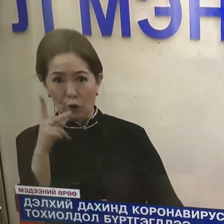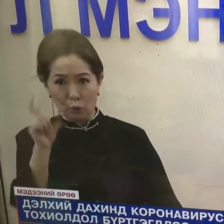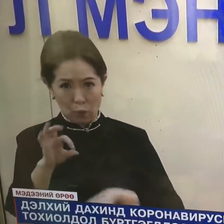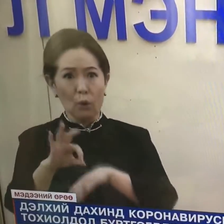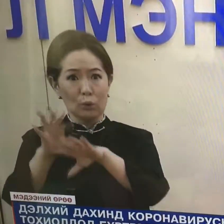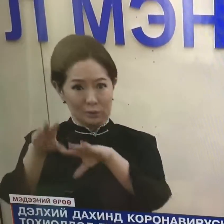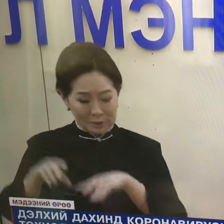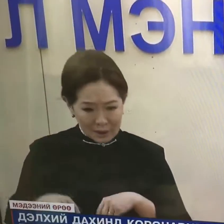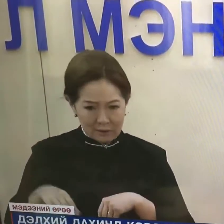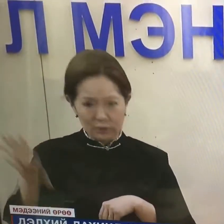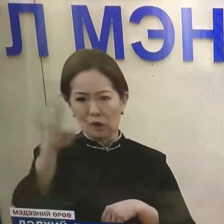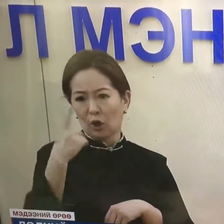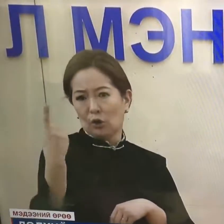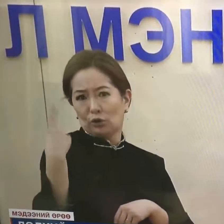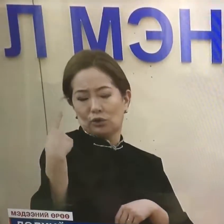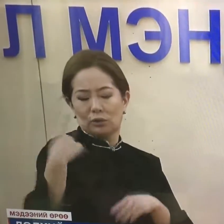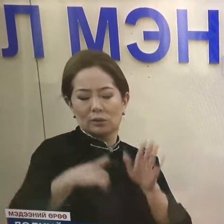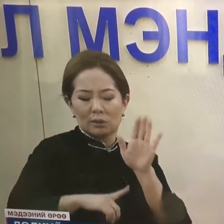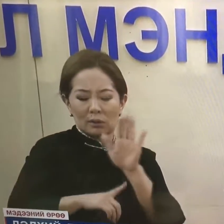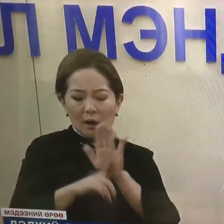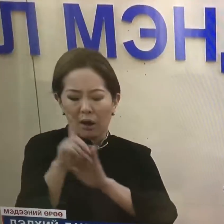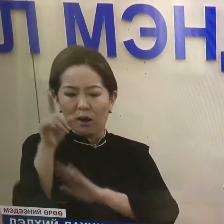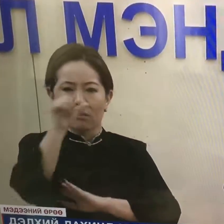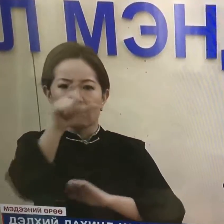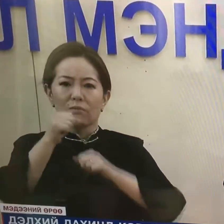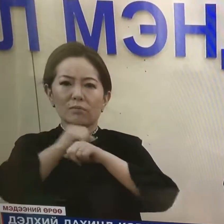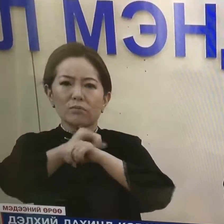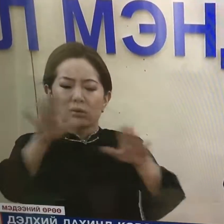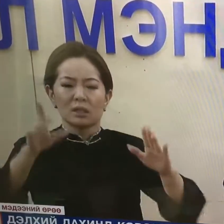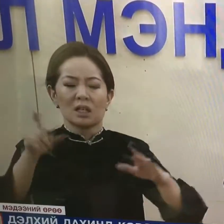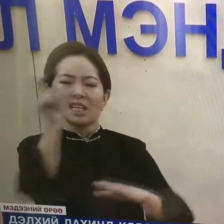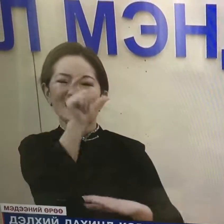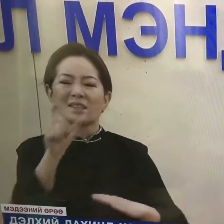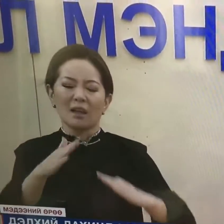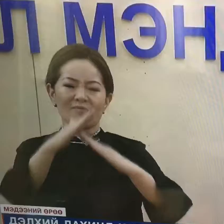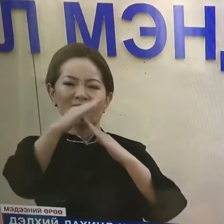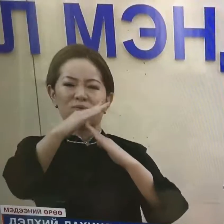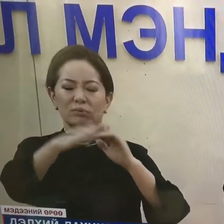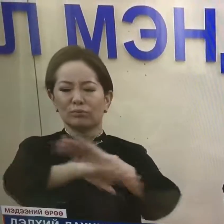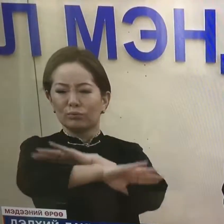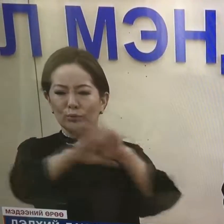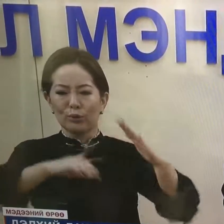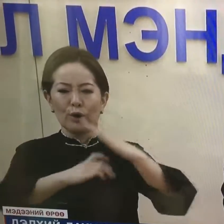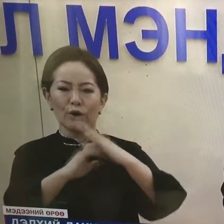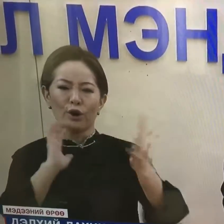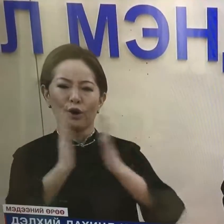хүрлээ. Хөл хорой өчигдрөөс орон даяар тогтоох шийдвэр гарч 60 сая хүн